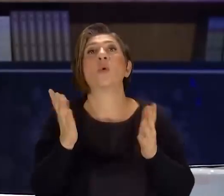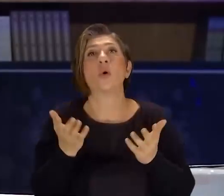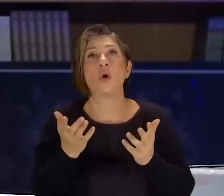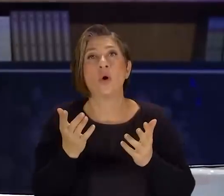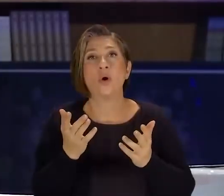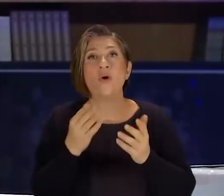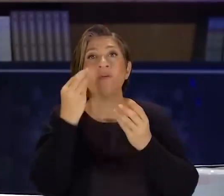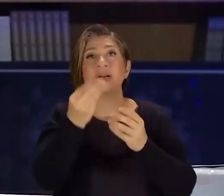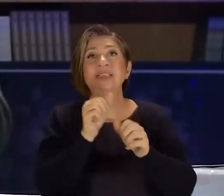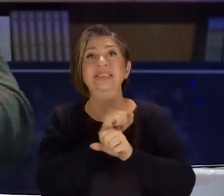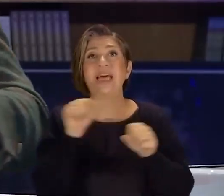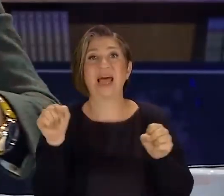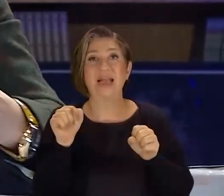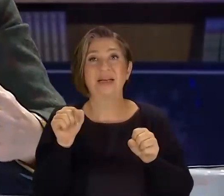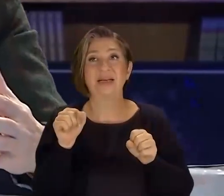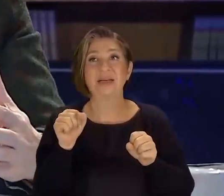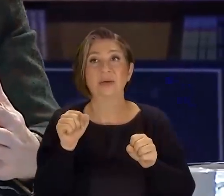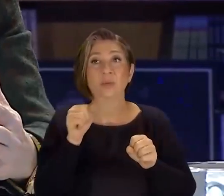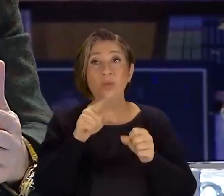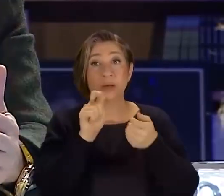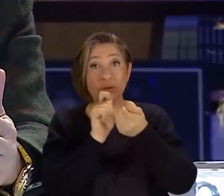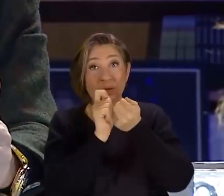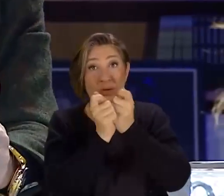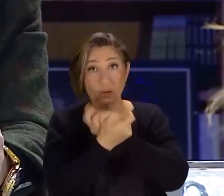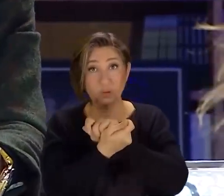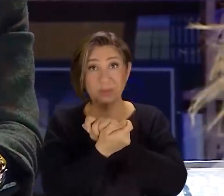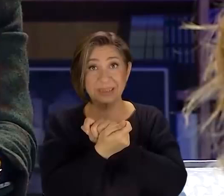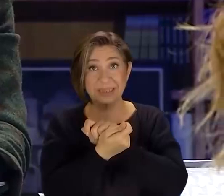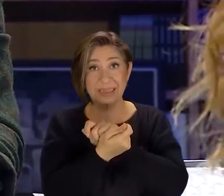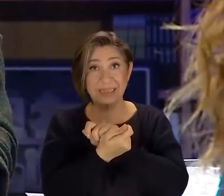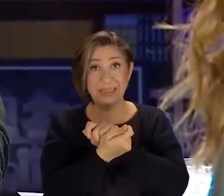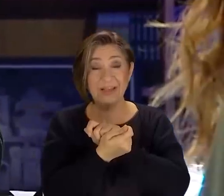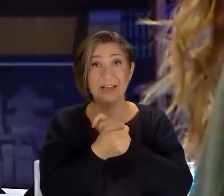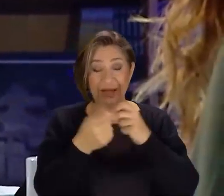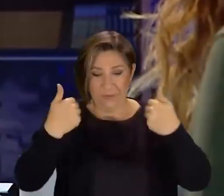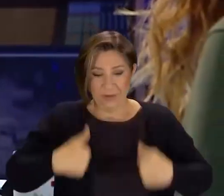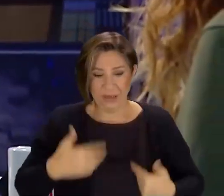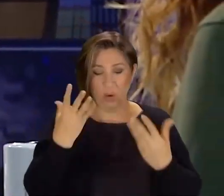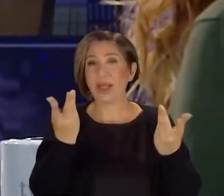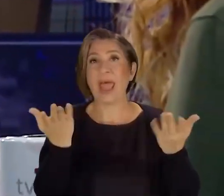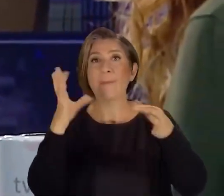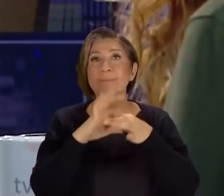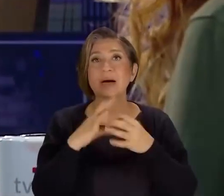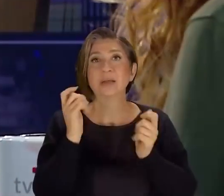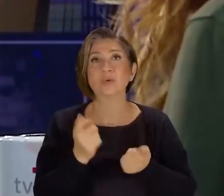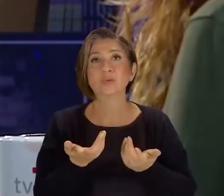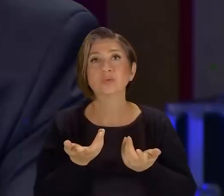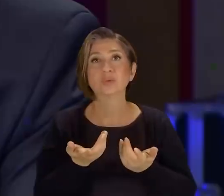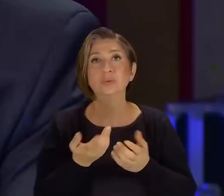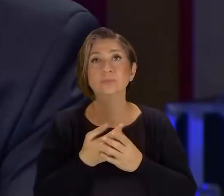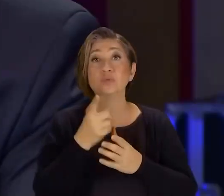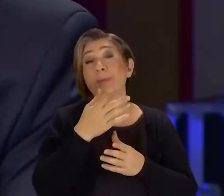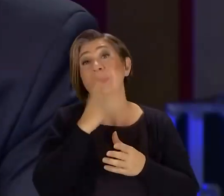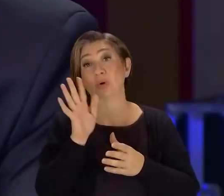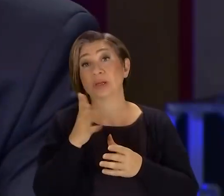etmesinin verdiği zararın mantığını. Çünkü peki buna şey, dönüşmesi mantıksallaştırıyor. Yani fiziksel olarak neye bağlıyoruz bunu? Şimdi bunu bence,